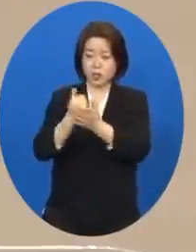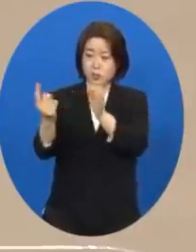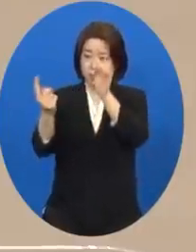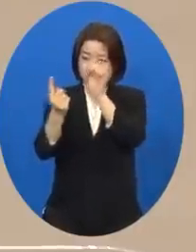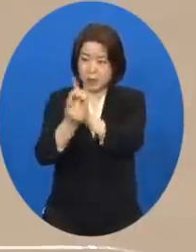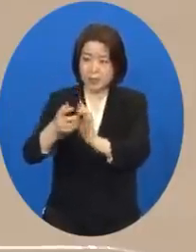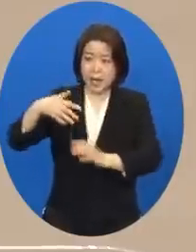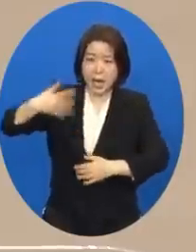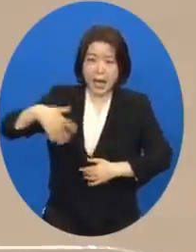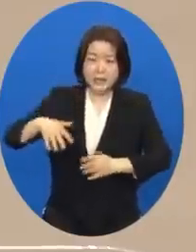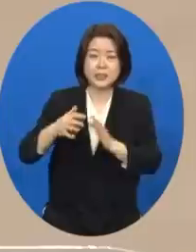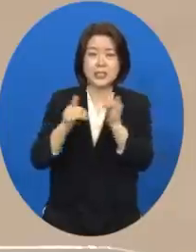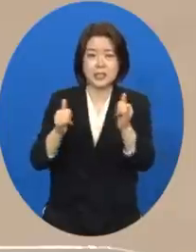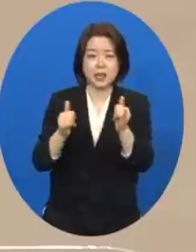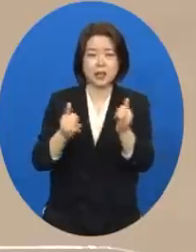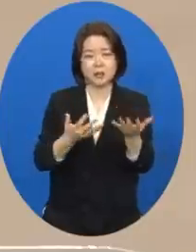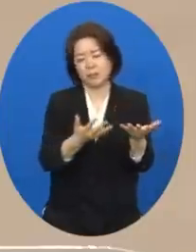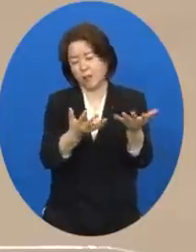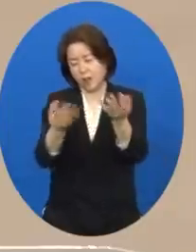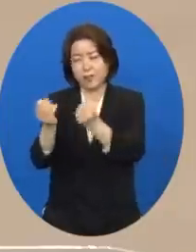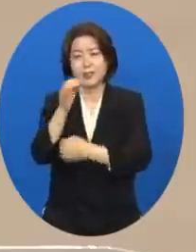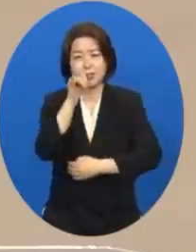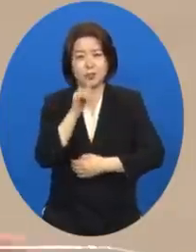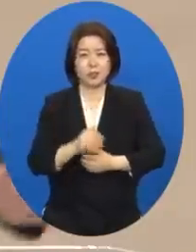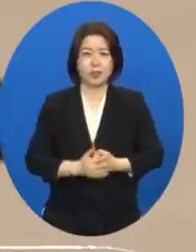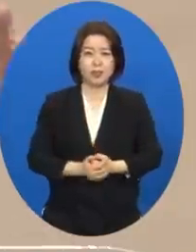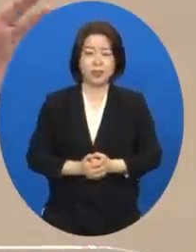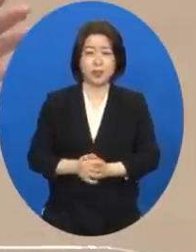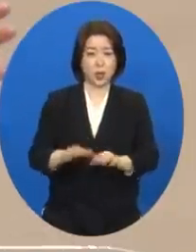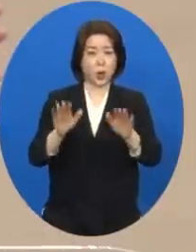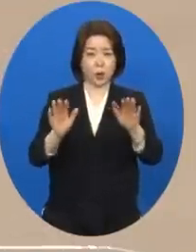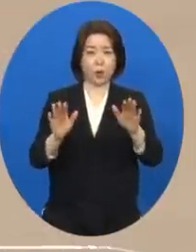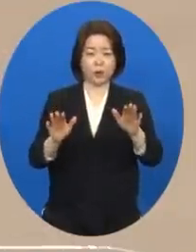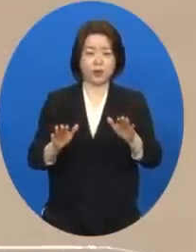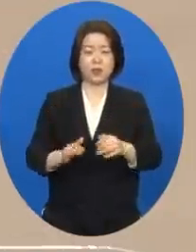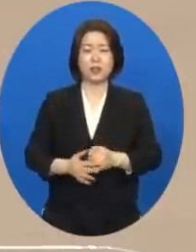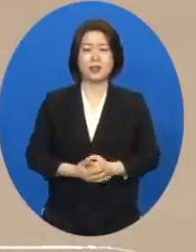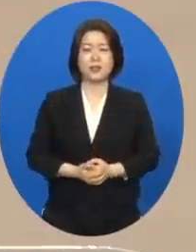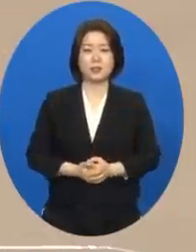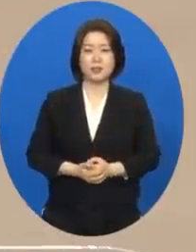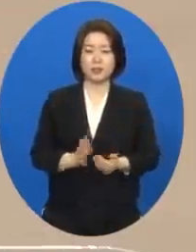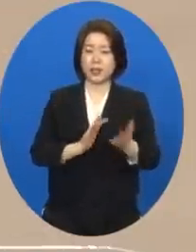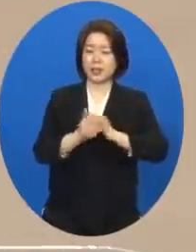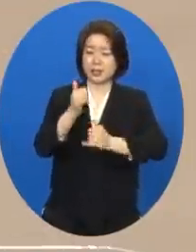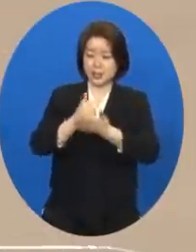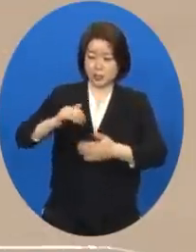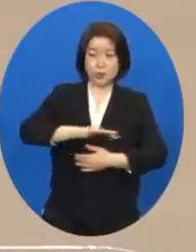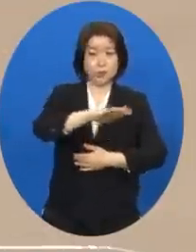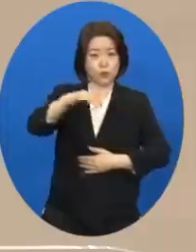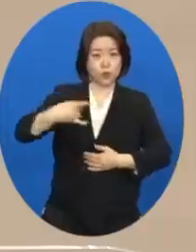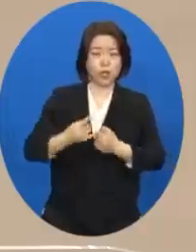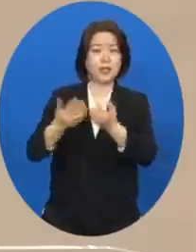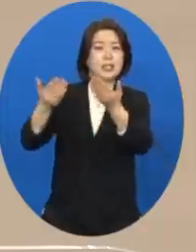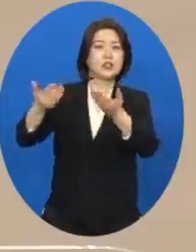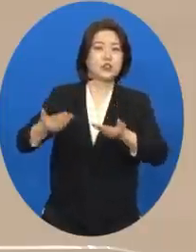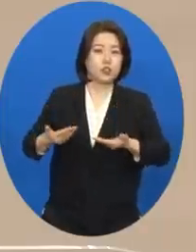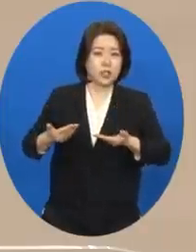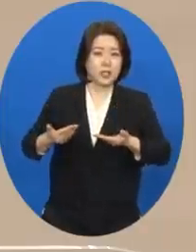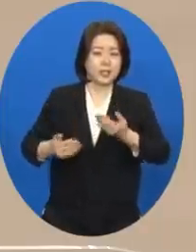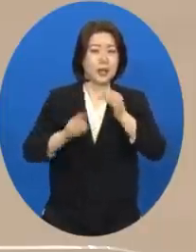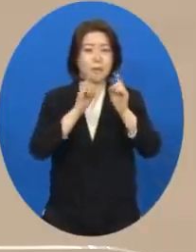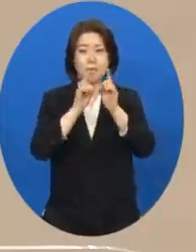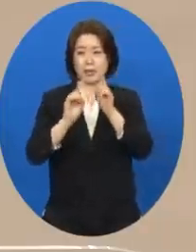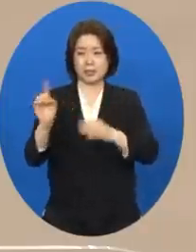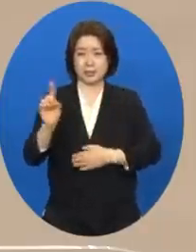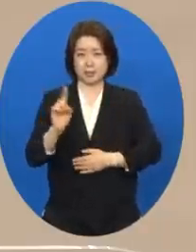그리스도인들이 터 무 많은 겁니다 오늘 예수님께서 우리에게 주시는 말씀이